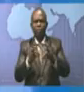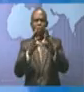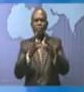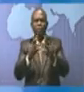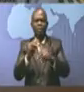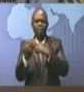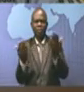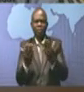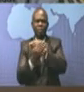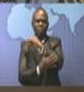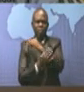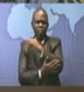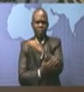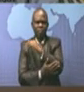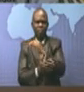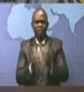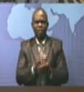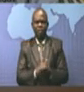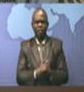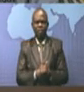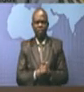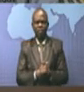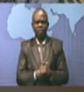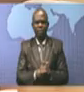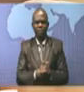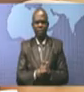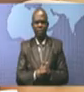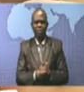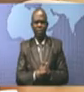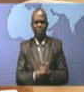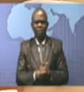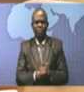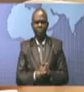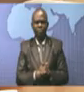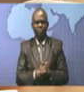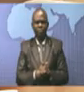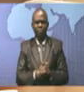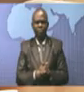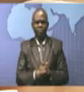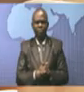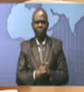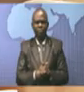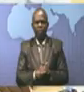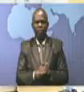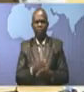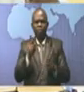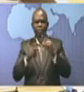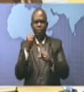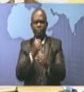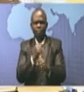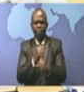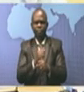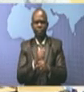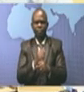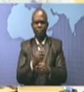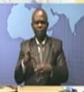Léopoldine Kaming. Après la suspension des travaux de curage dans les rivières traversant la mairie de Bujumbura il y a un mois, le ministre